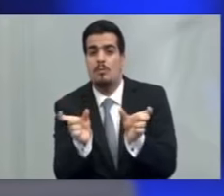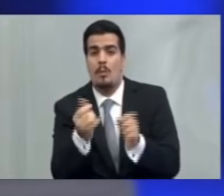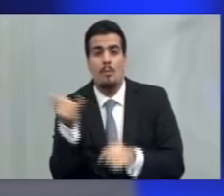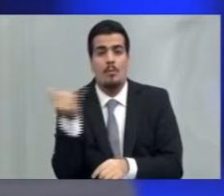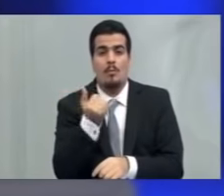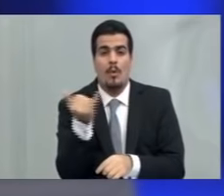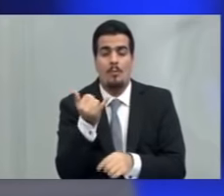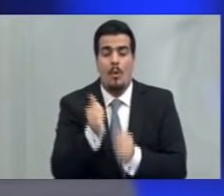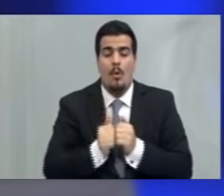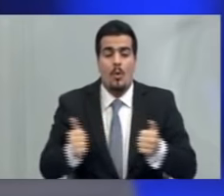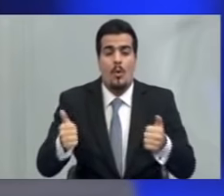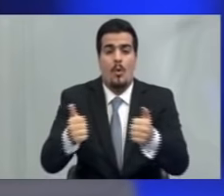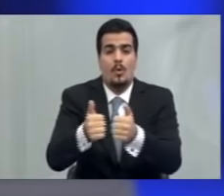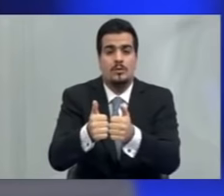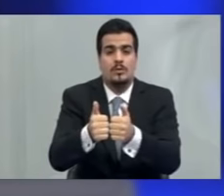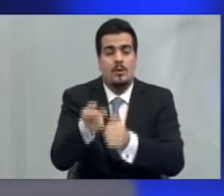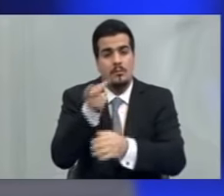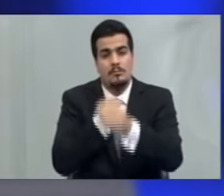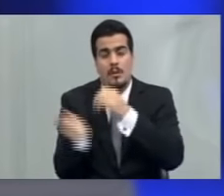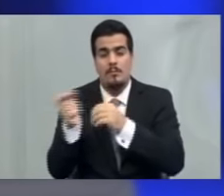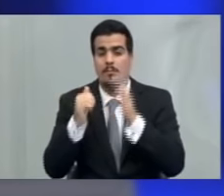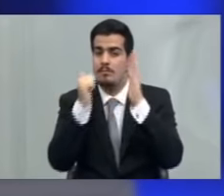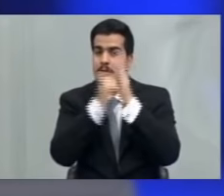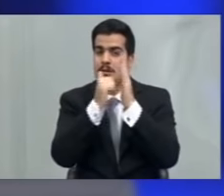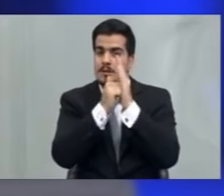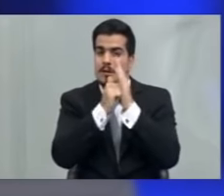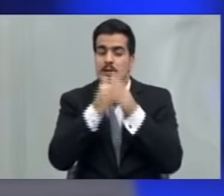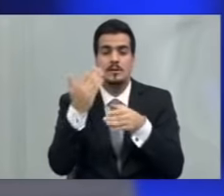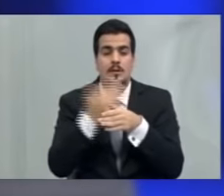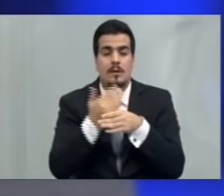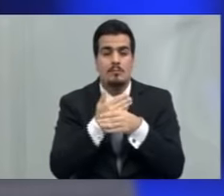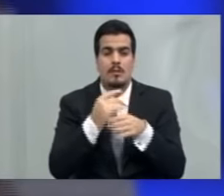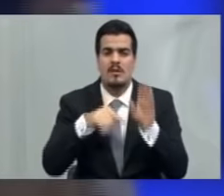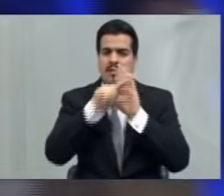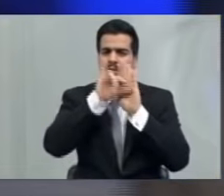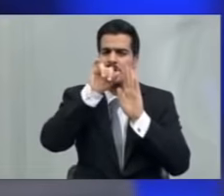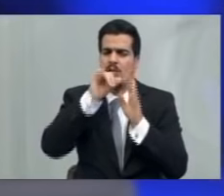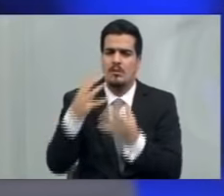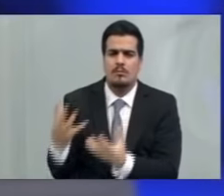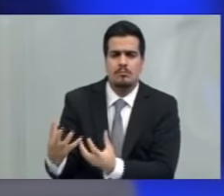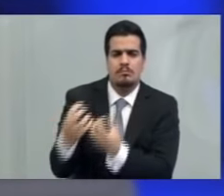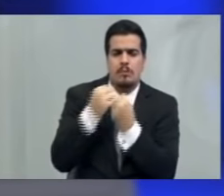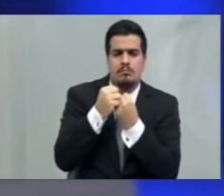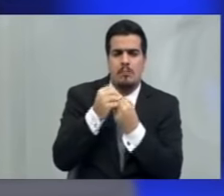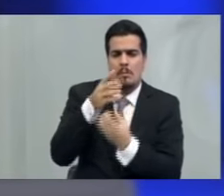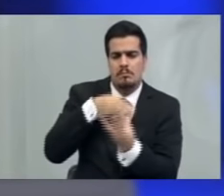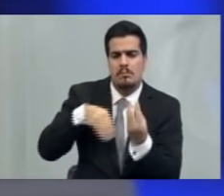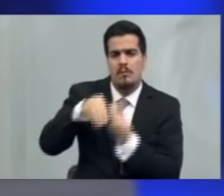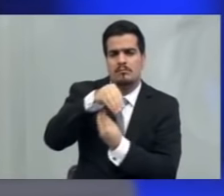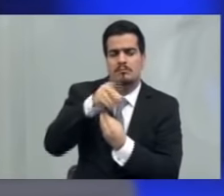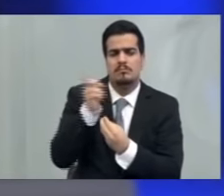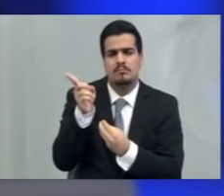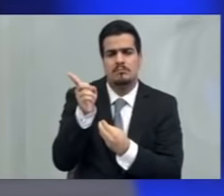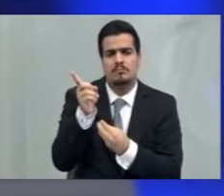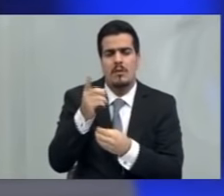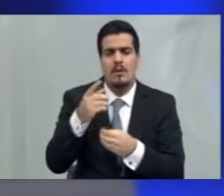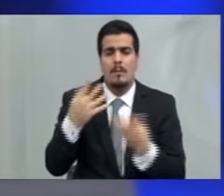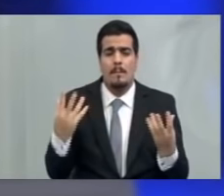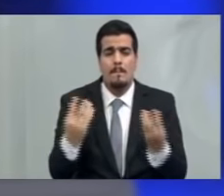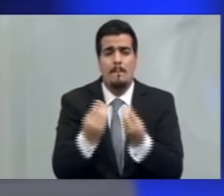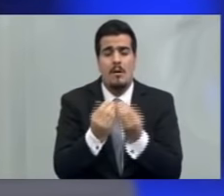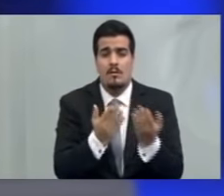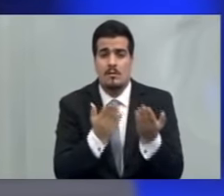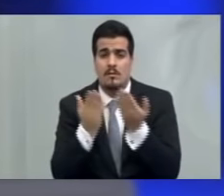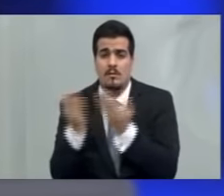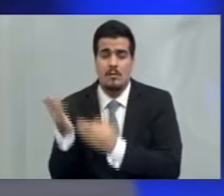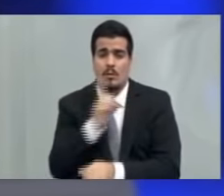لإجلاء النازحين والمواطنين الذين اتخذتهم العصابات الإرهابية دروعا بشرية هناك، ينضم إلينا في الاستوديو